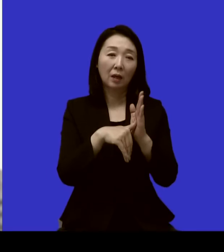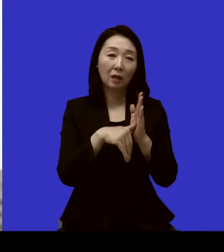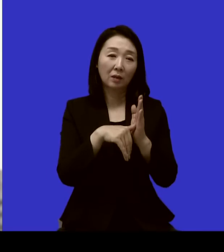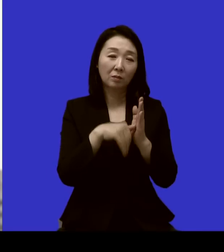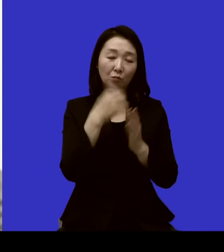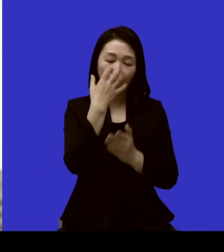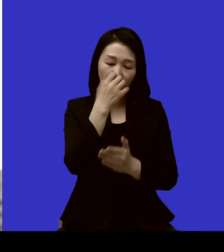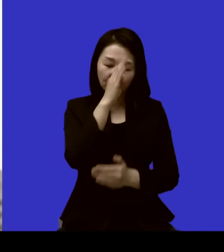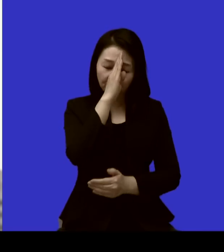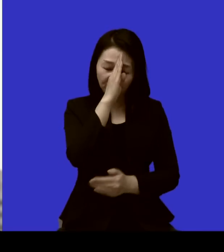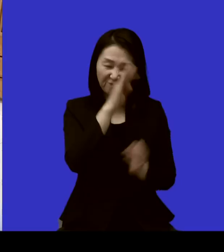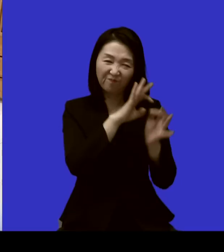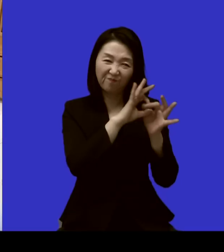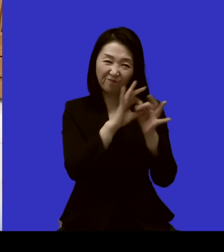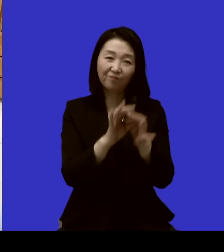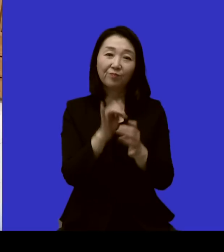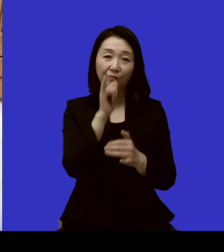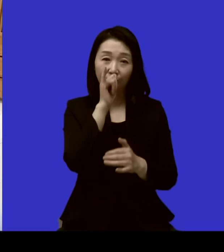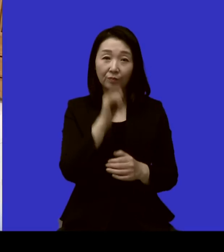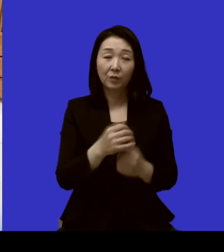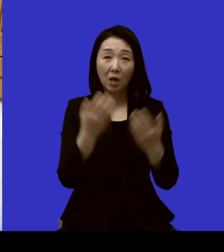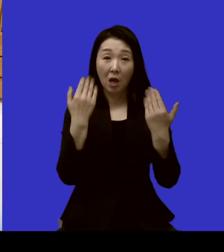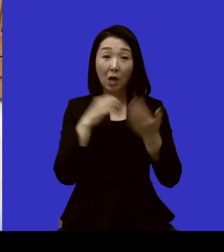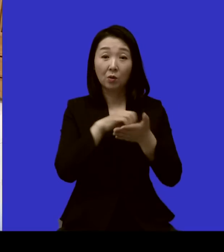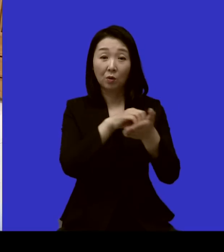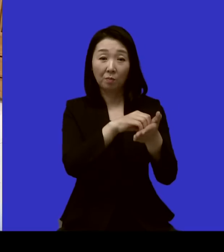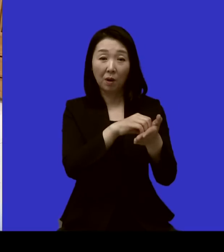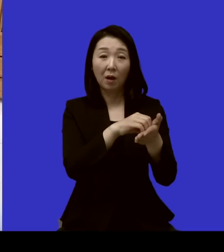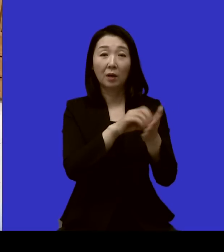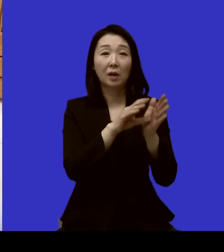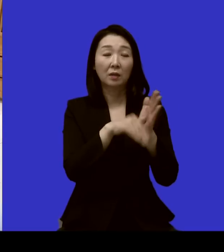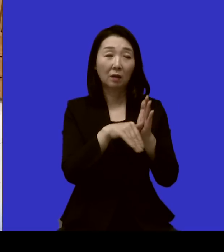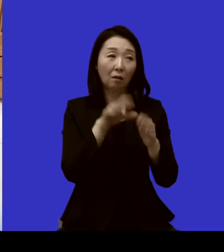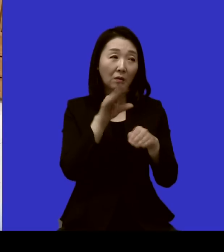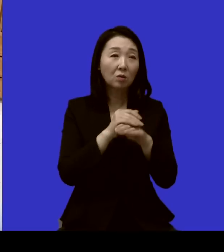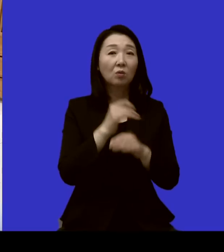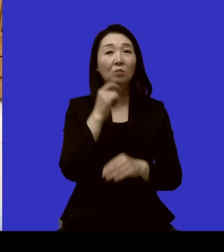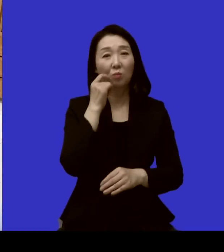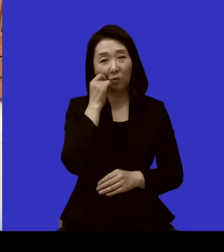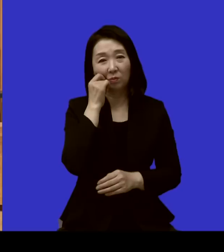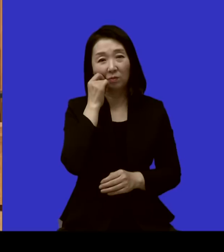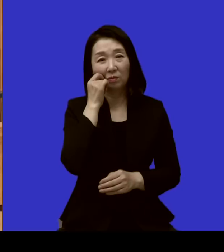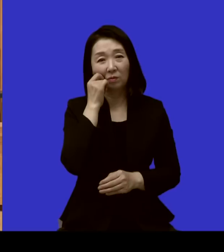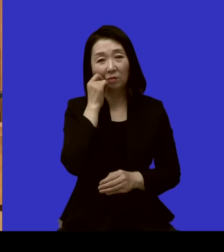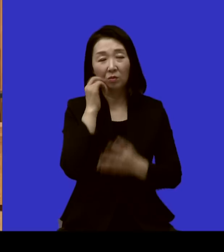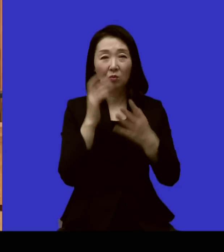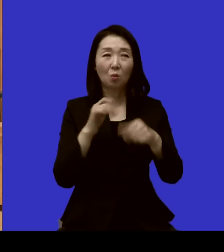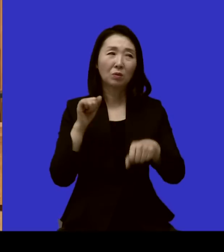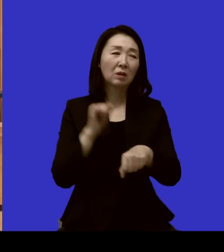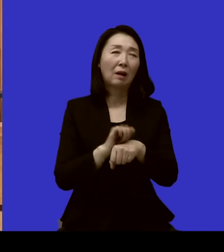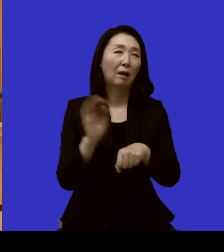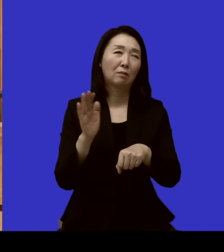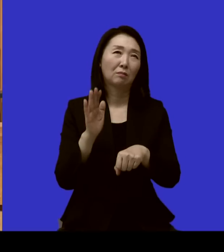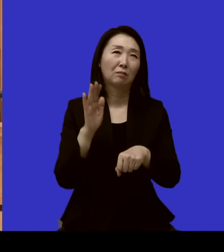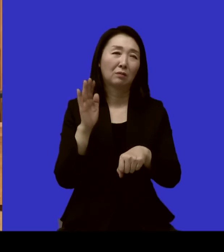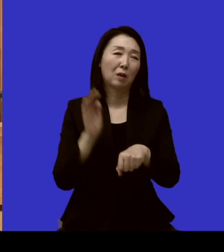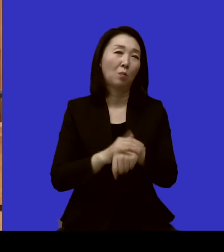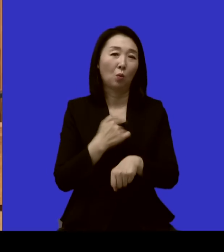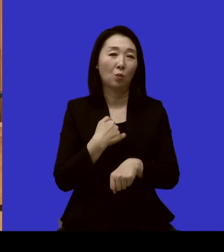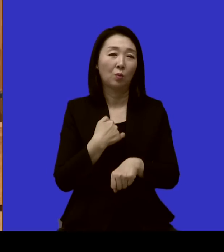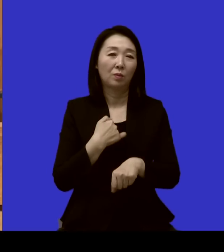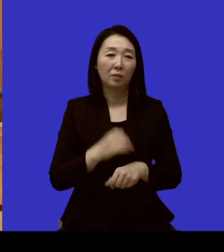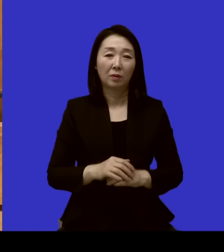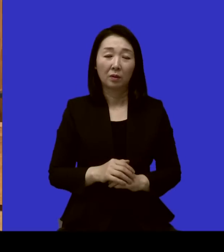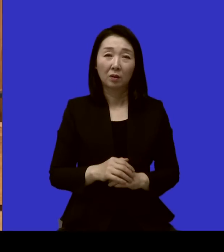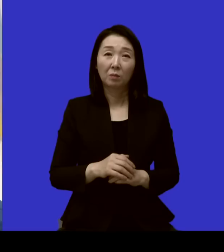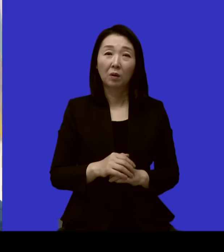시간을 보냈던 것 같습니다. 그러면 학교 들어가서도 뭐 당연히 적응 네, 못하고 전혀 적응을 못했습니다. 공부를 막 잘할 수가 없었겠네요. 네. 그 시간을